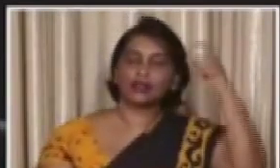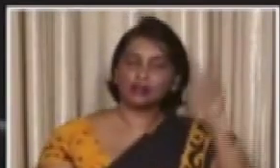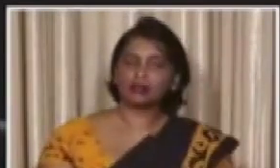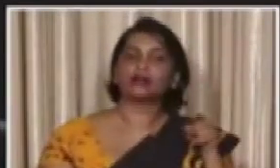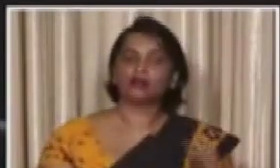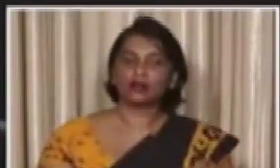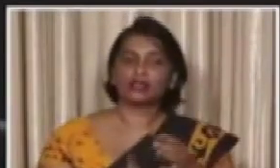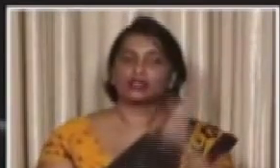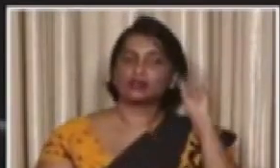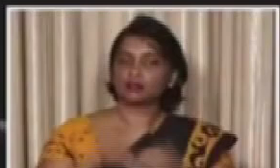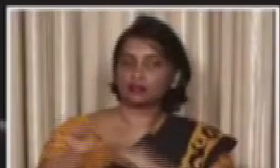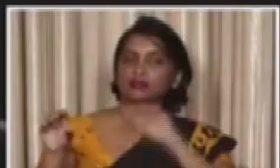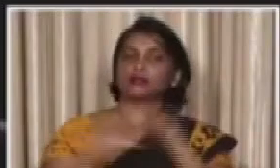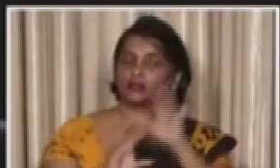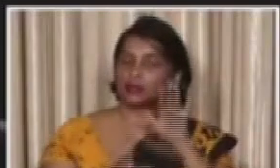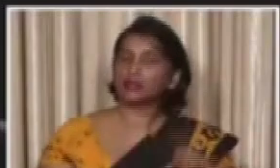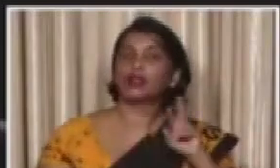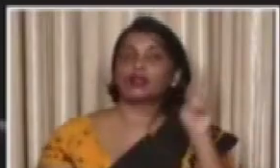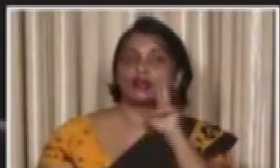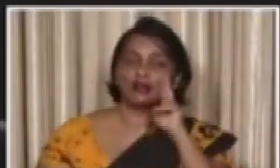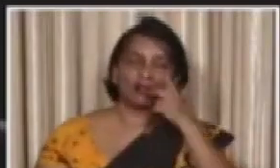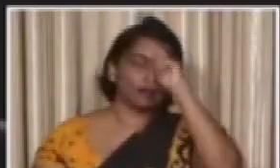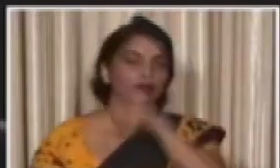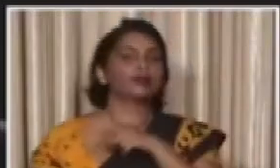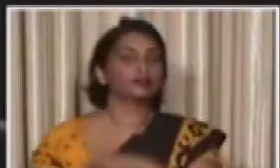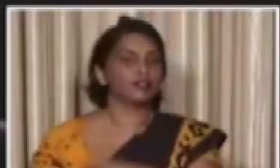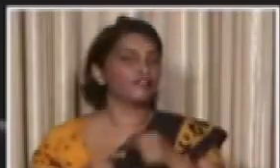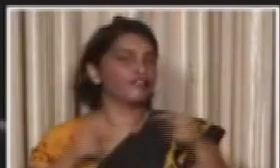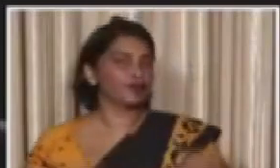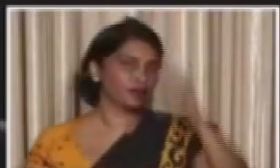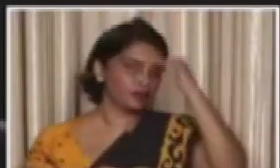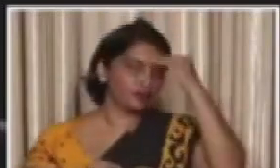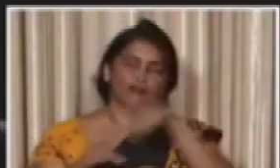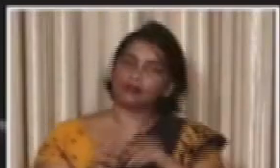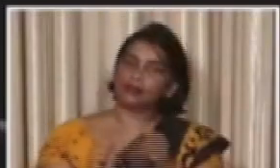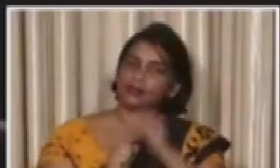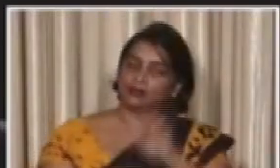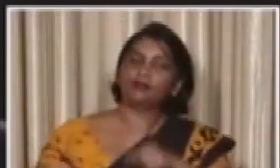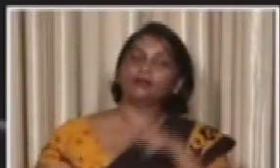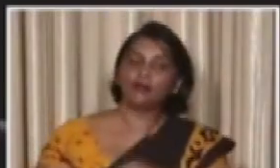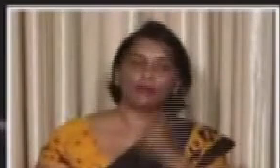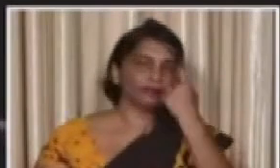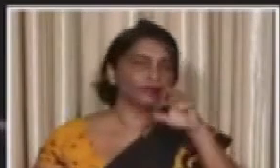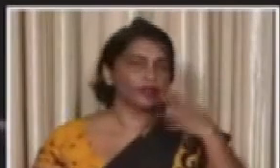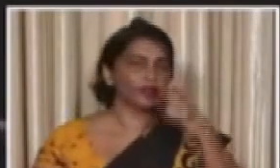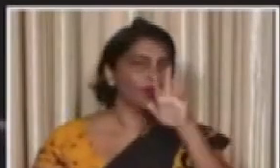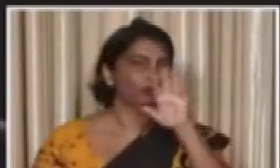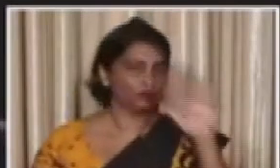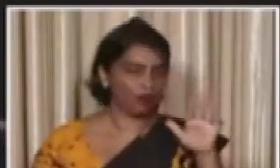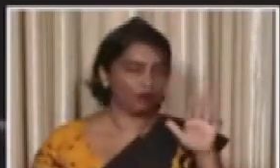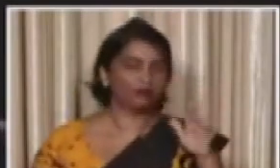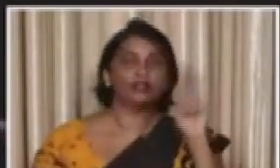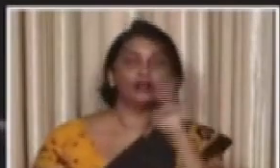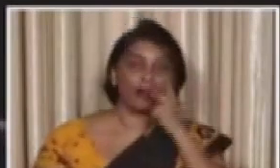මැතිනිය ජනාධිපති ධූරය දරද්දී රනිල් වික්‍රමසිංහ මහතා විපක්ෂ නායක වශයෙන් කටයුතු කරා. 1999